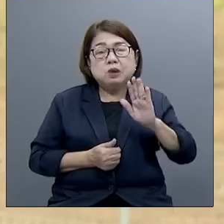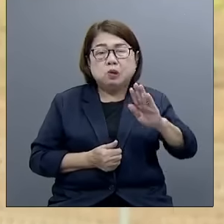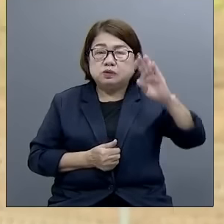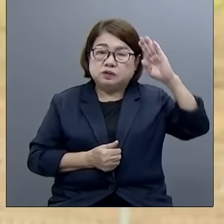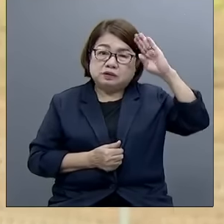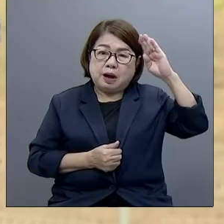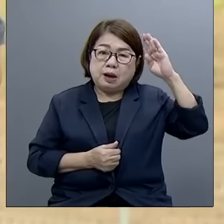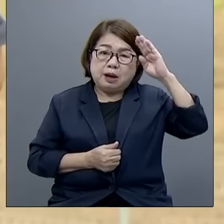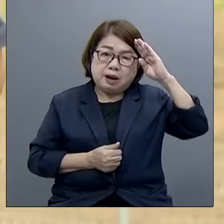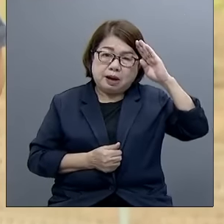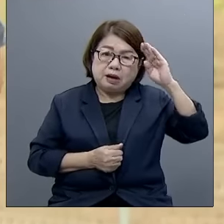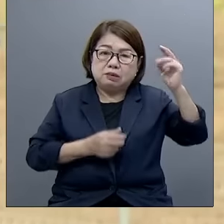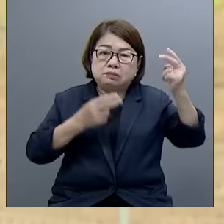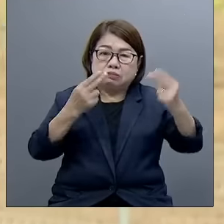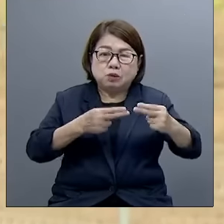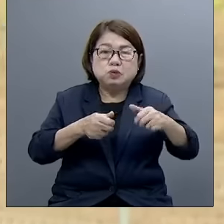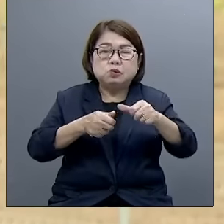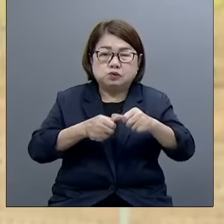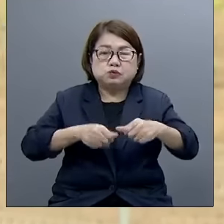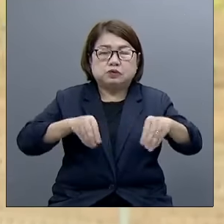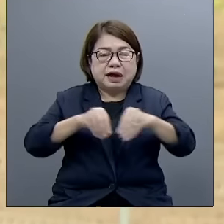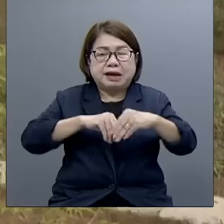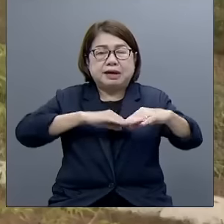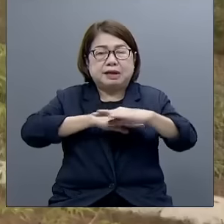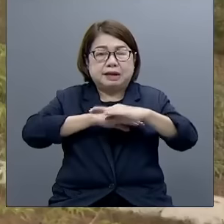ารเกิดขึ้นบริเวณพื้นที่ชายแดนนี้ครับ